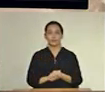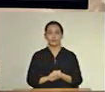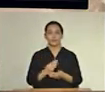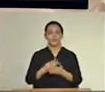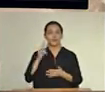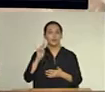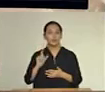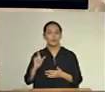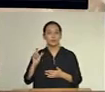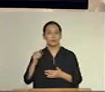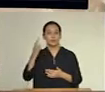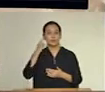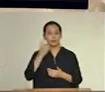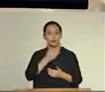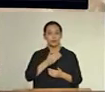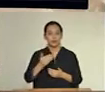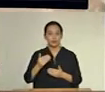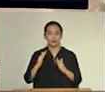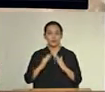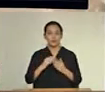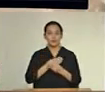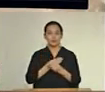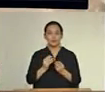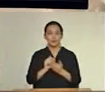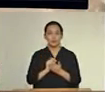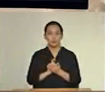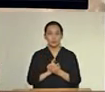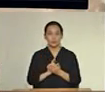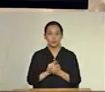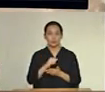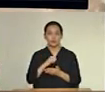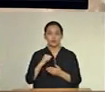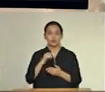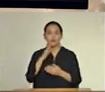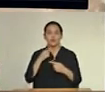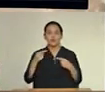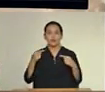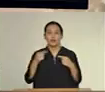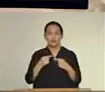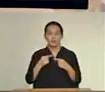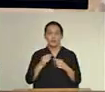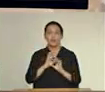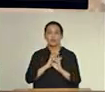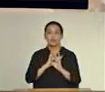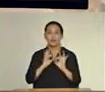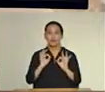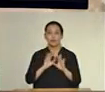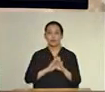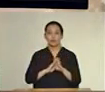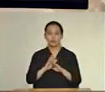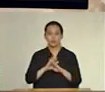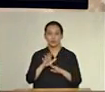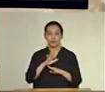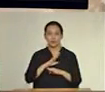Aziz o'quvchilar, o'ylaymanki siz uyda berilgan topshiriqlarni o'z vaqtida va a'lo darajada bajarib